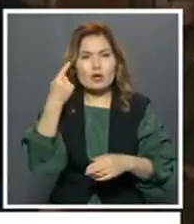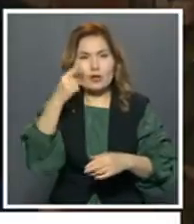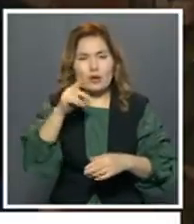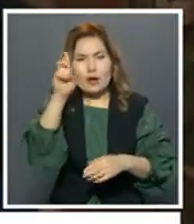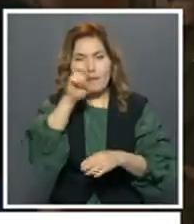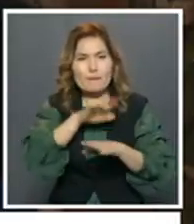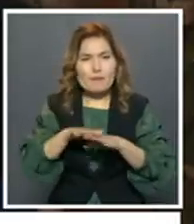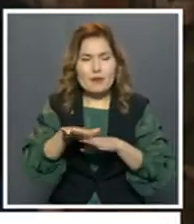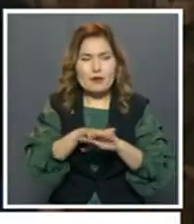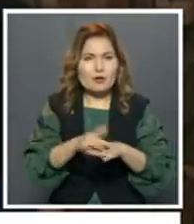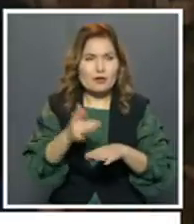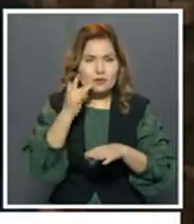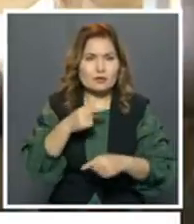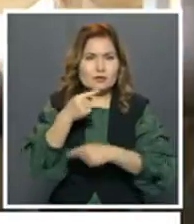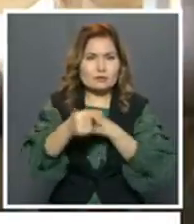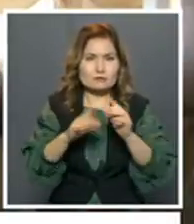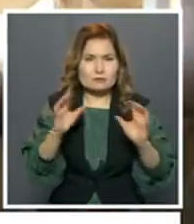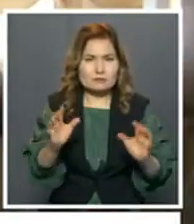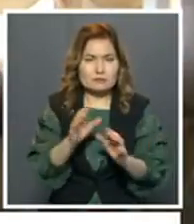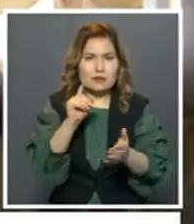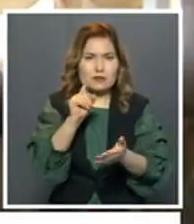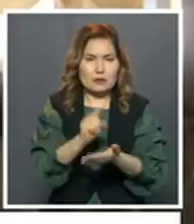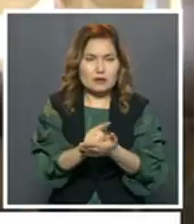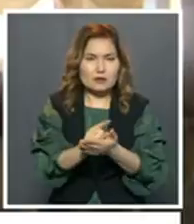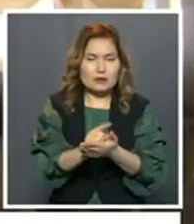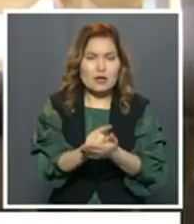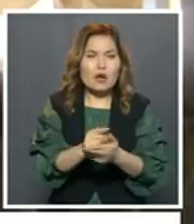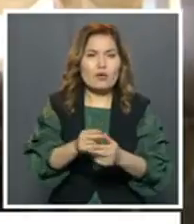ел, сол мен өзім ойлаймын, орындайды. Біздің осы мына